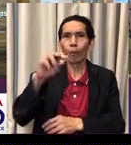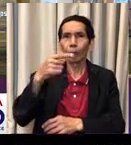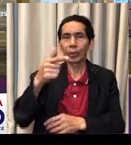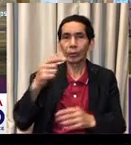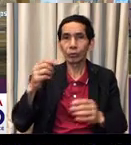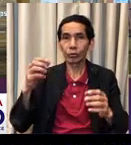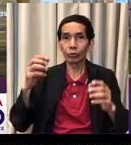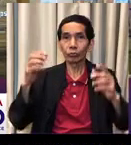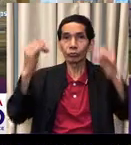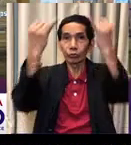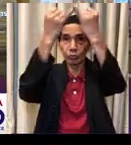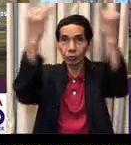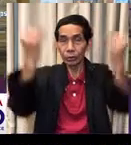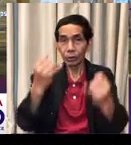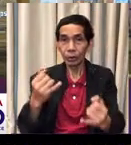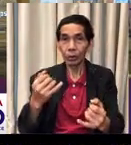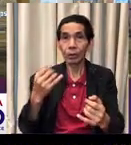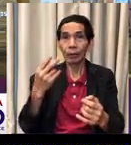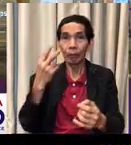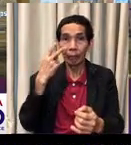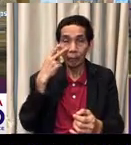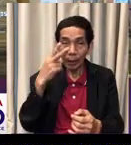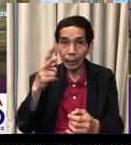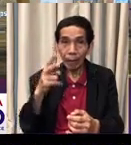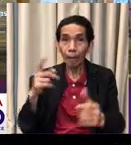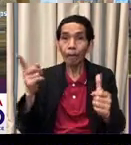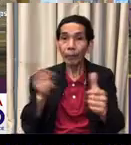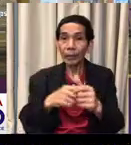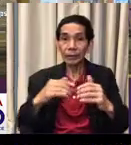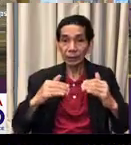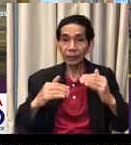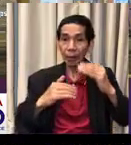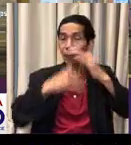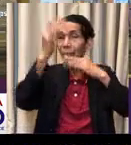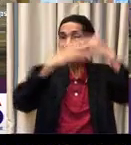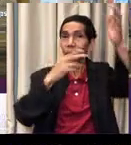siya. Pag nangka mo, yung unang building.